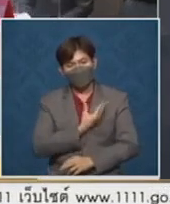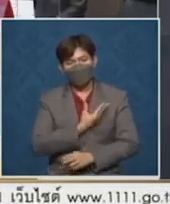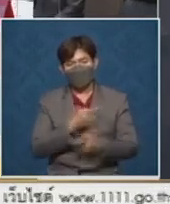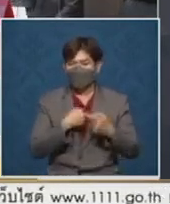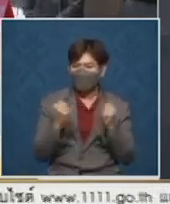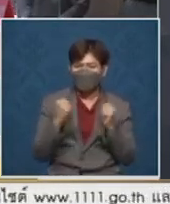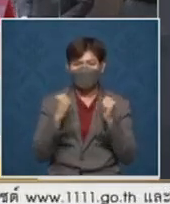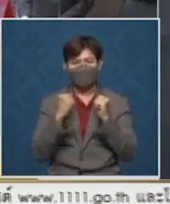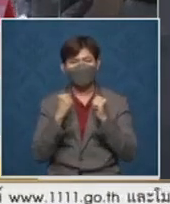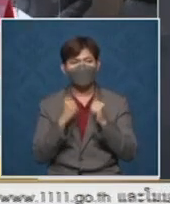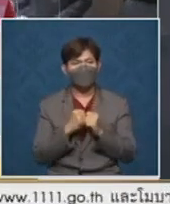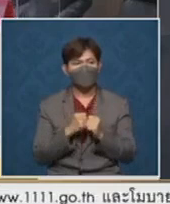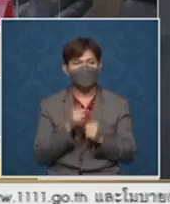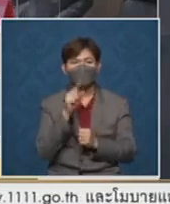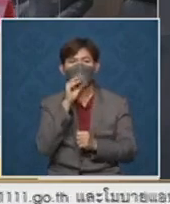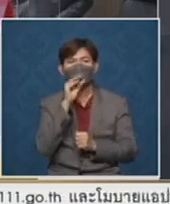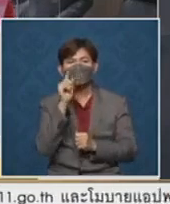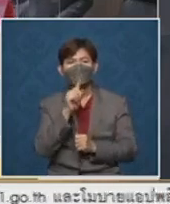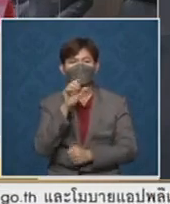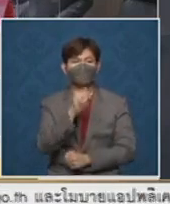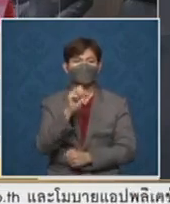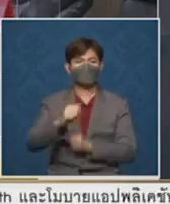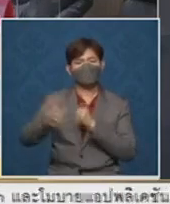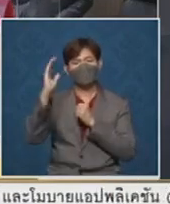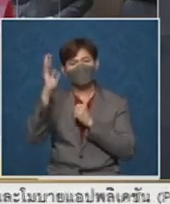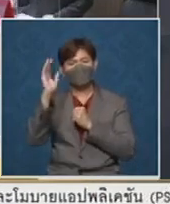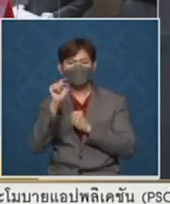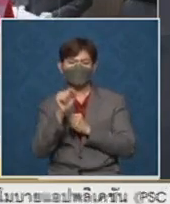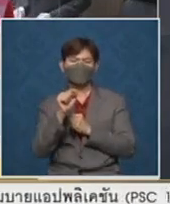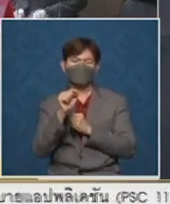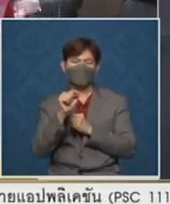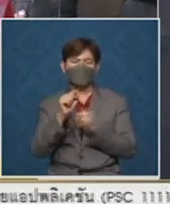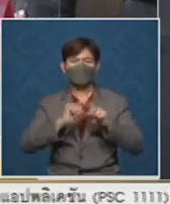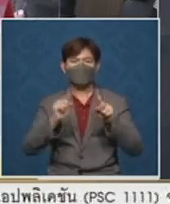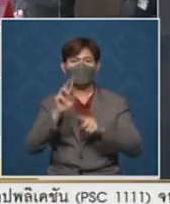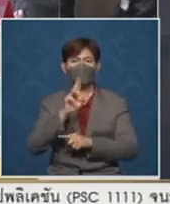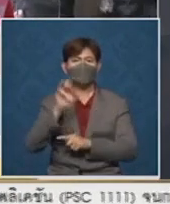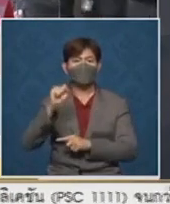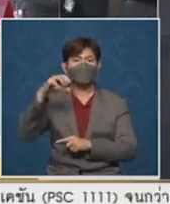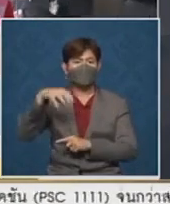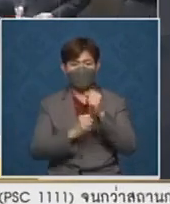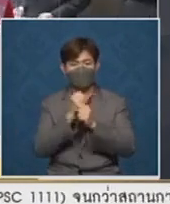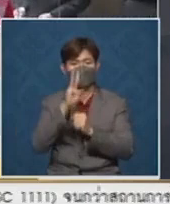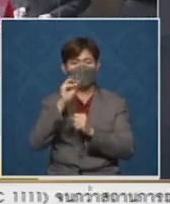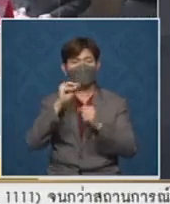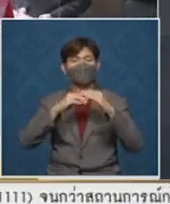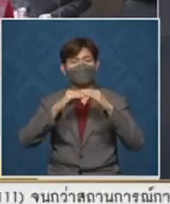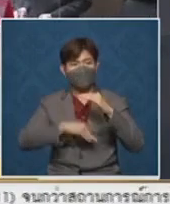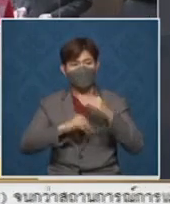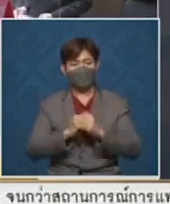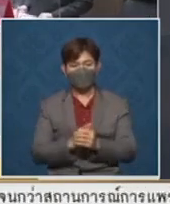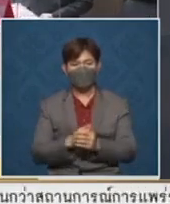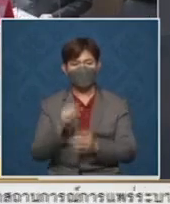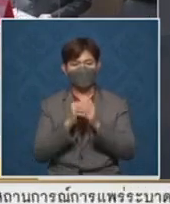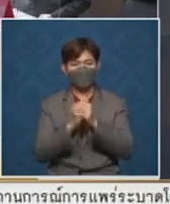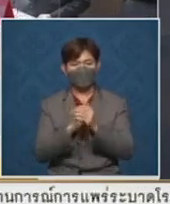ทำงานที่ถนัดไม่ใช่หรือเพราะจะทำให้ประชาชนได้รับประโยชน์สูงสุดผมเคยแสดงความเห็นมาหลายครั้งและบางครั้งอาจไม่สบอารมณ์ท่านนายก